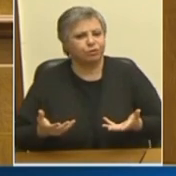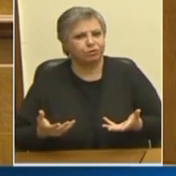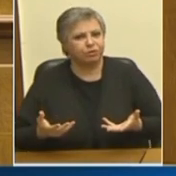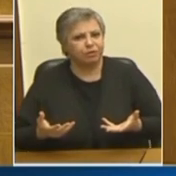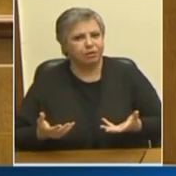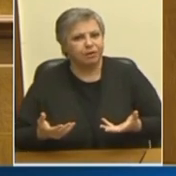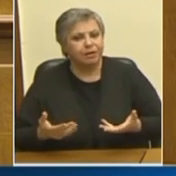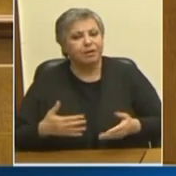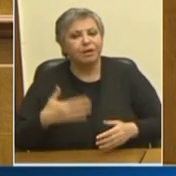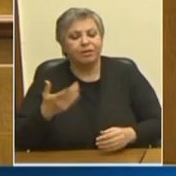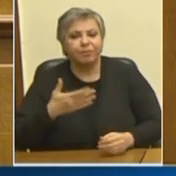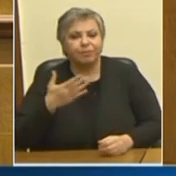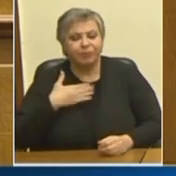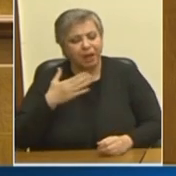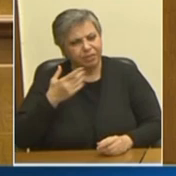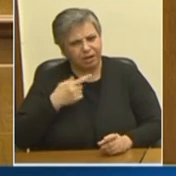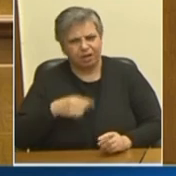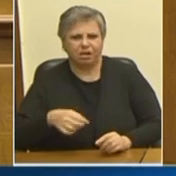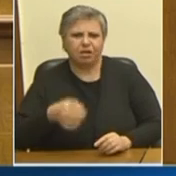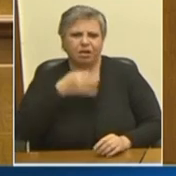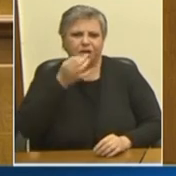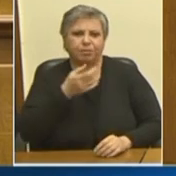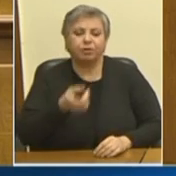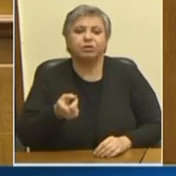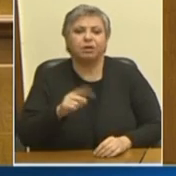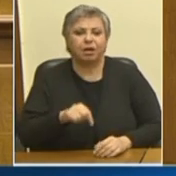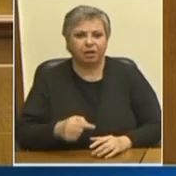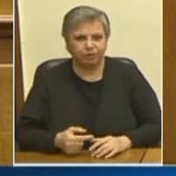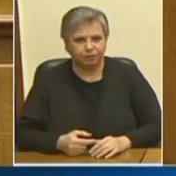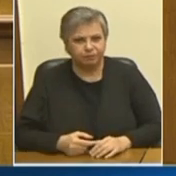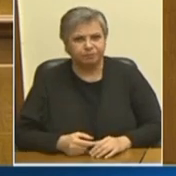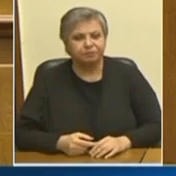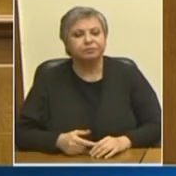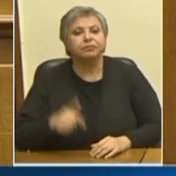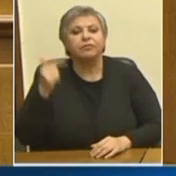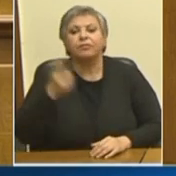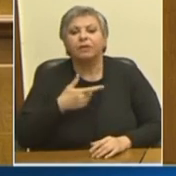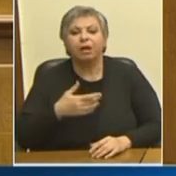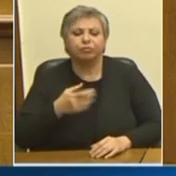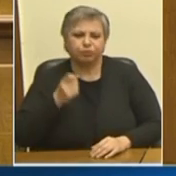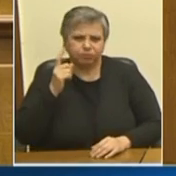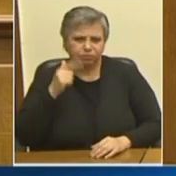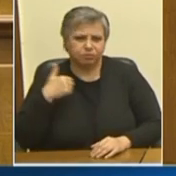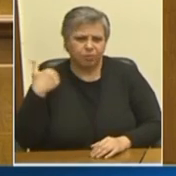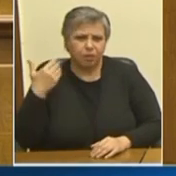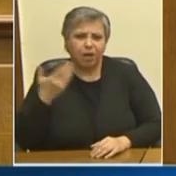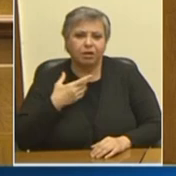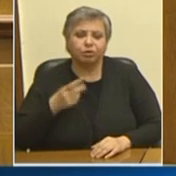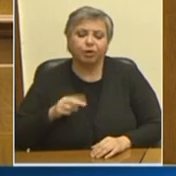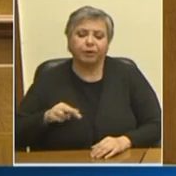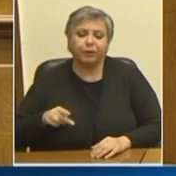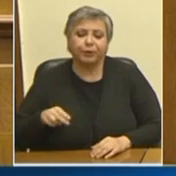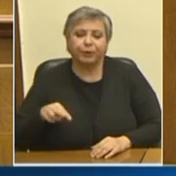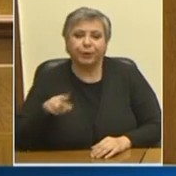Γιατί ήθελα να πω και κάτι άλλο. Η ποινικοποίηση του ρουσφετιού. Ακούστε κάτι, πάντα έλεγα ότι